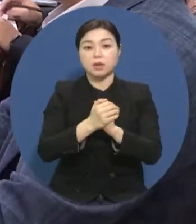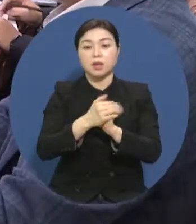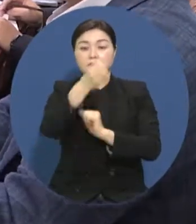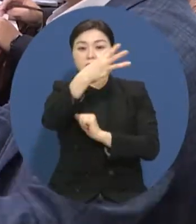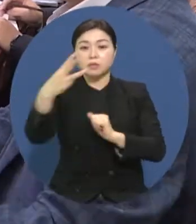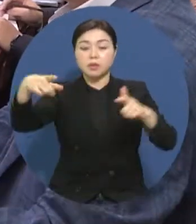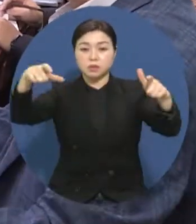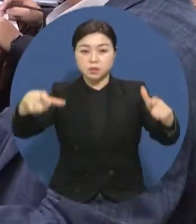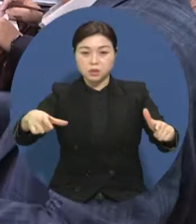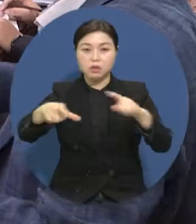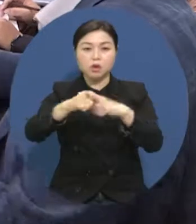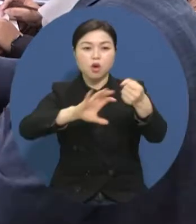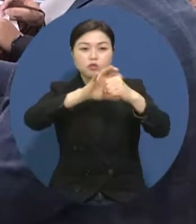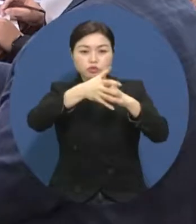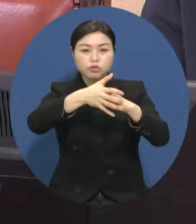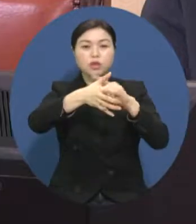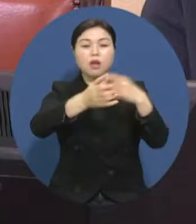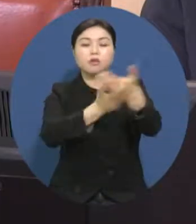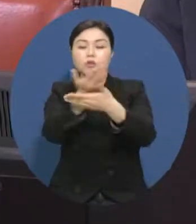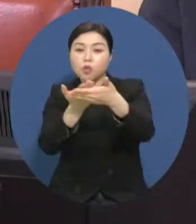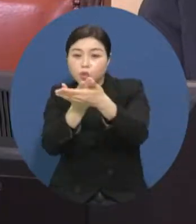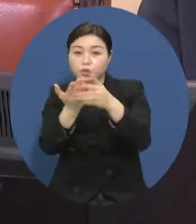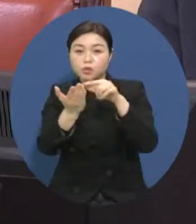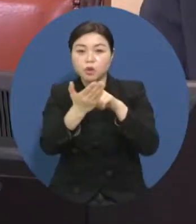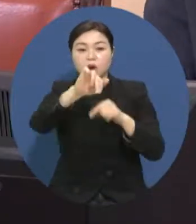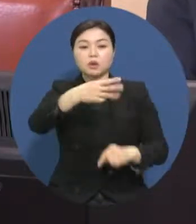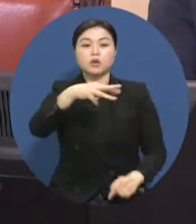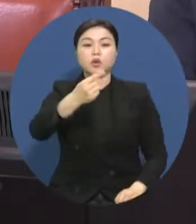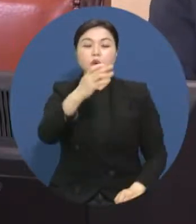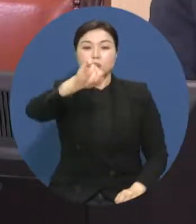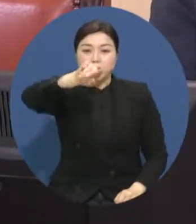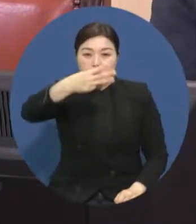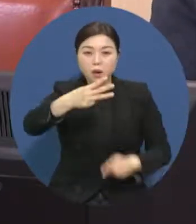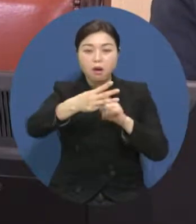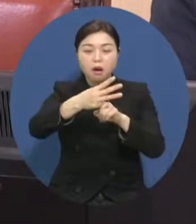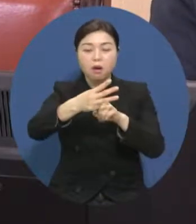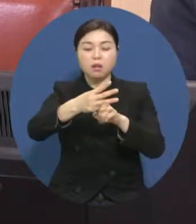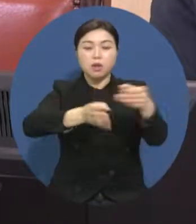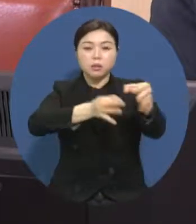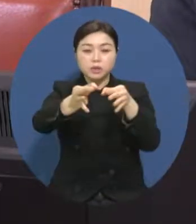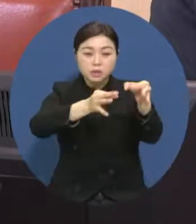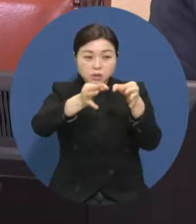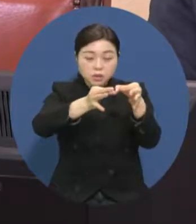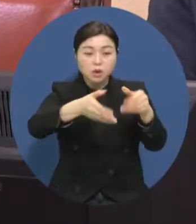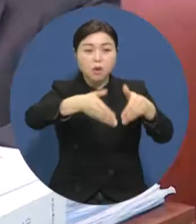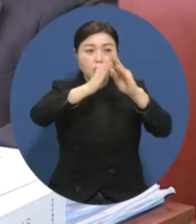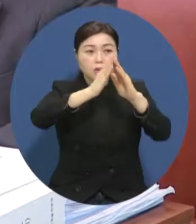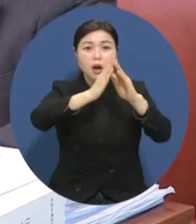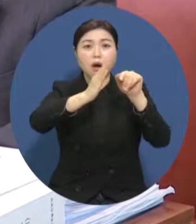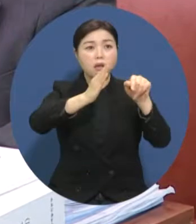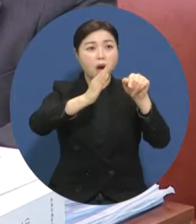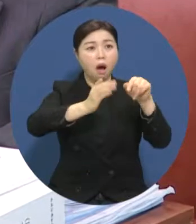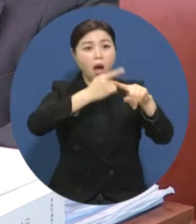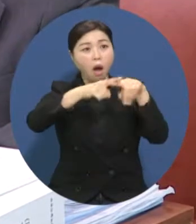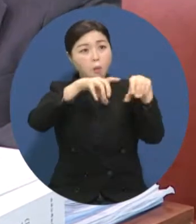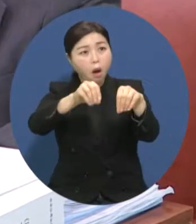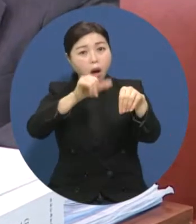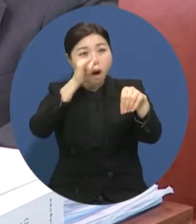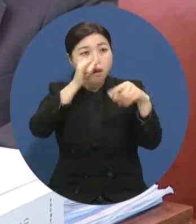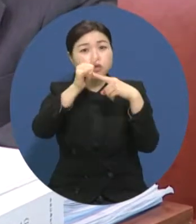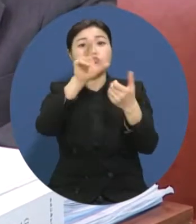삼성동 국제교류복합지구 내 현대 글로벌 비즈니스 센터 건립 사업이 장기 표류함에 따른 문제점을